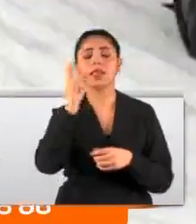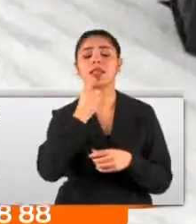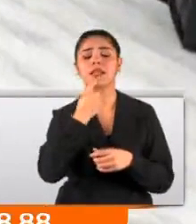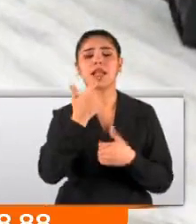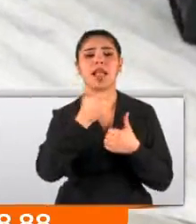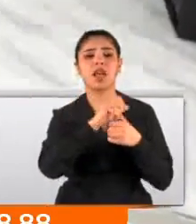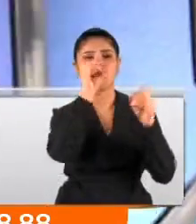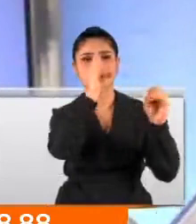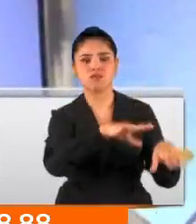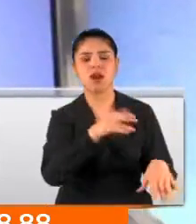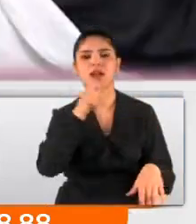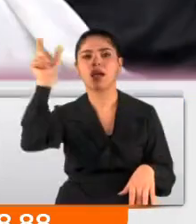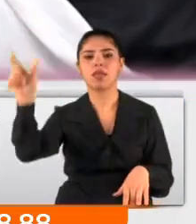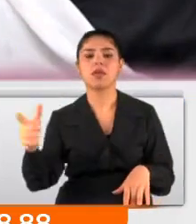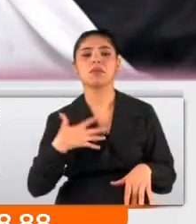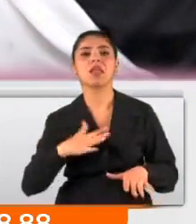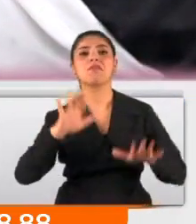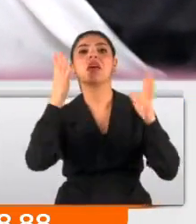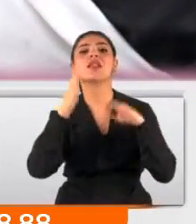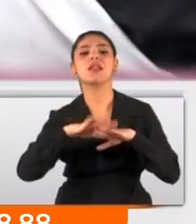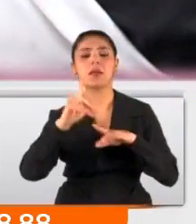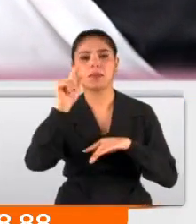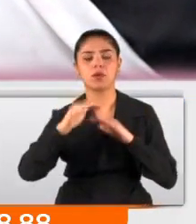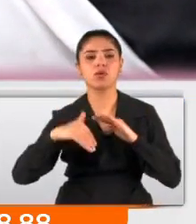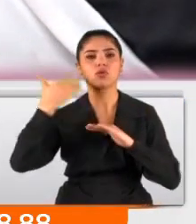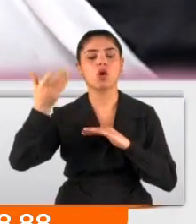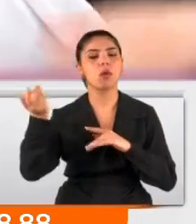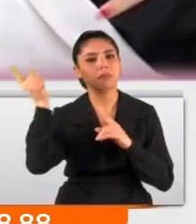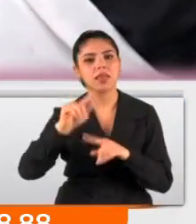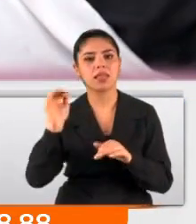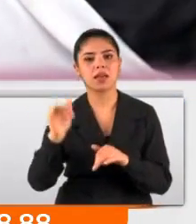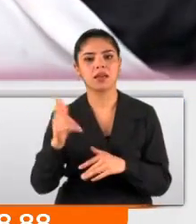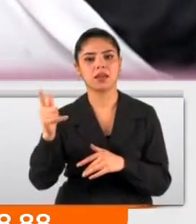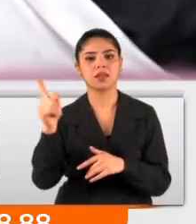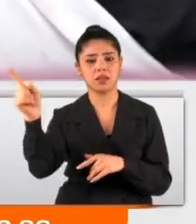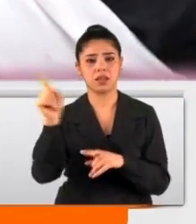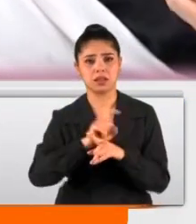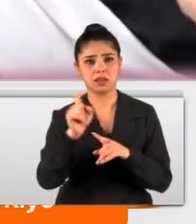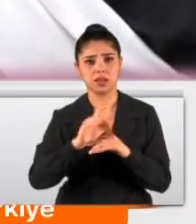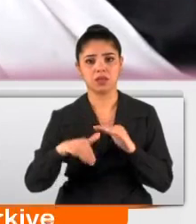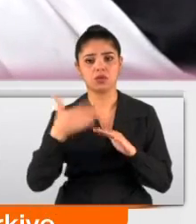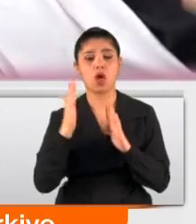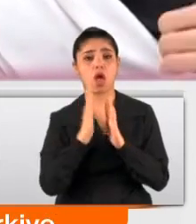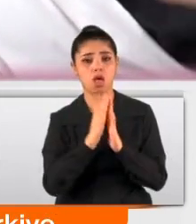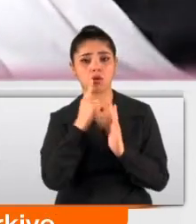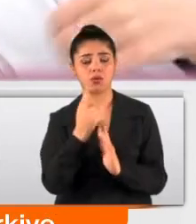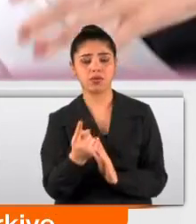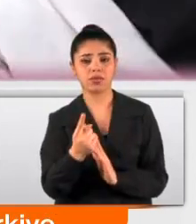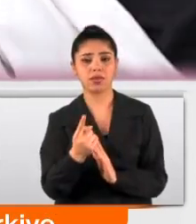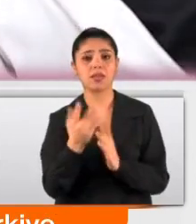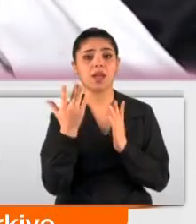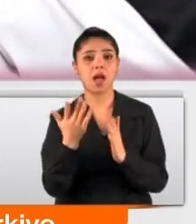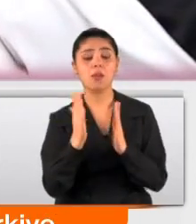karısını terk eden Döner pes etmedi. Bir gün sonra yine stüdyodaydı. Siz kızdınız sonra af dilediniz ama